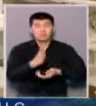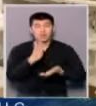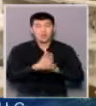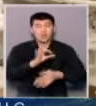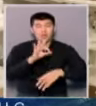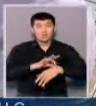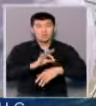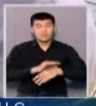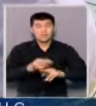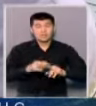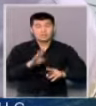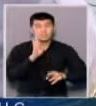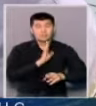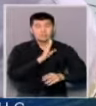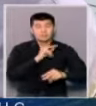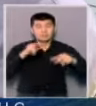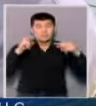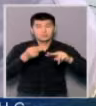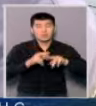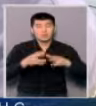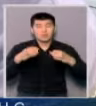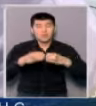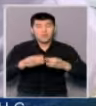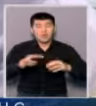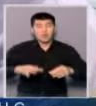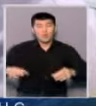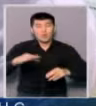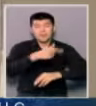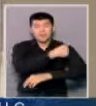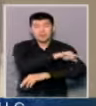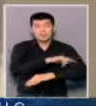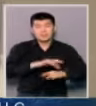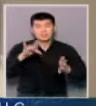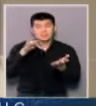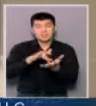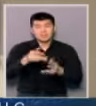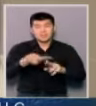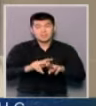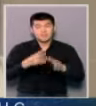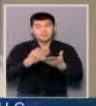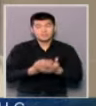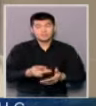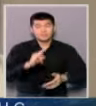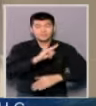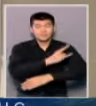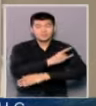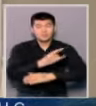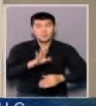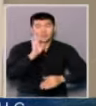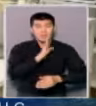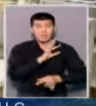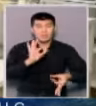из новорожденных находятся под контролем неонатологов в областной перинатальном центре. Состояние малышей и их